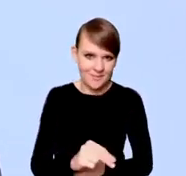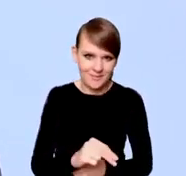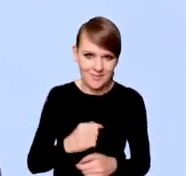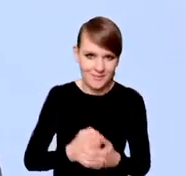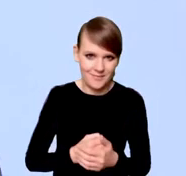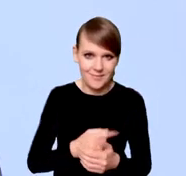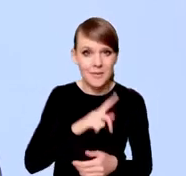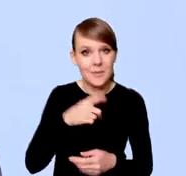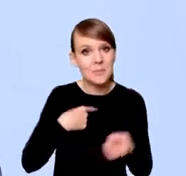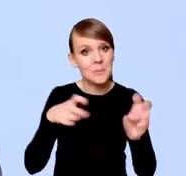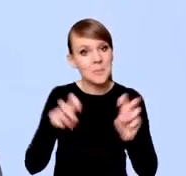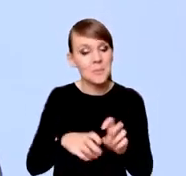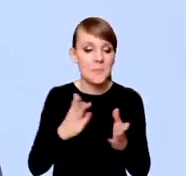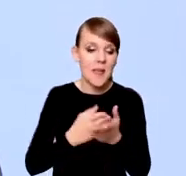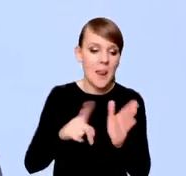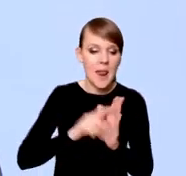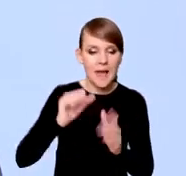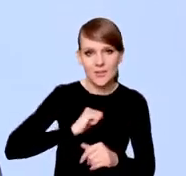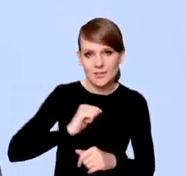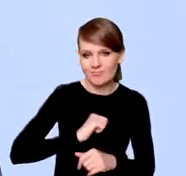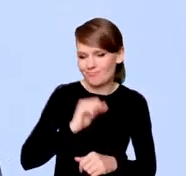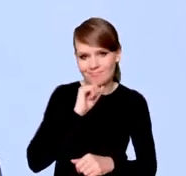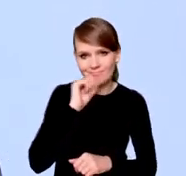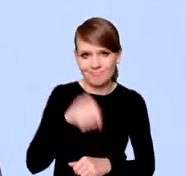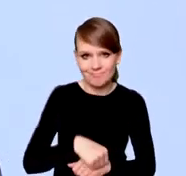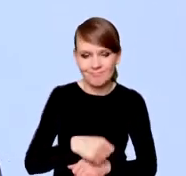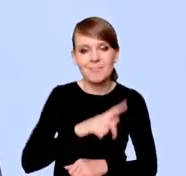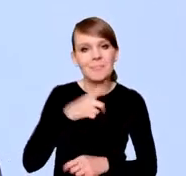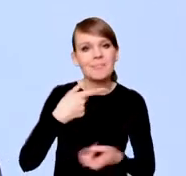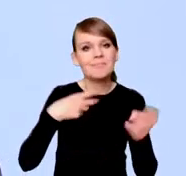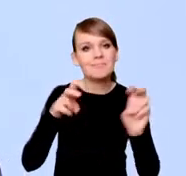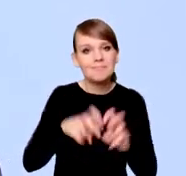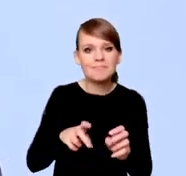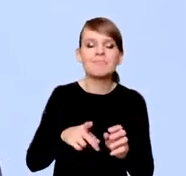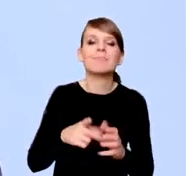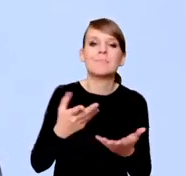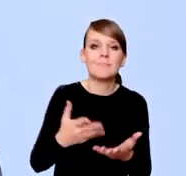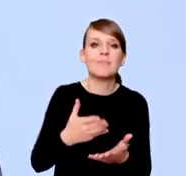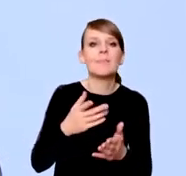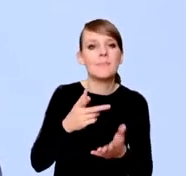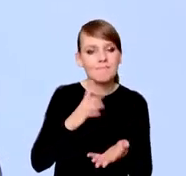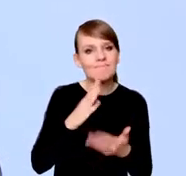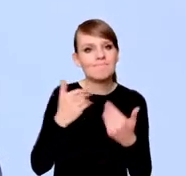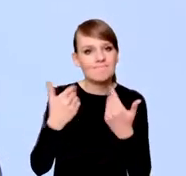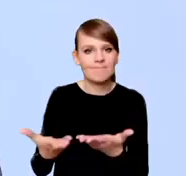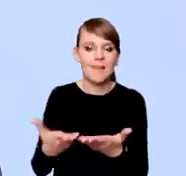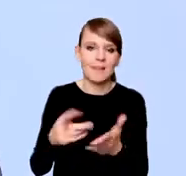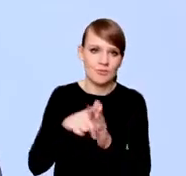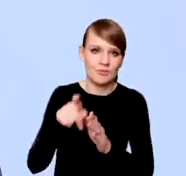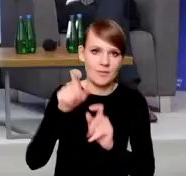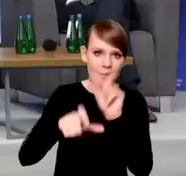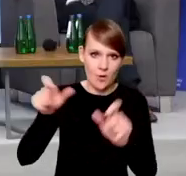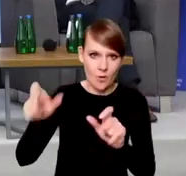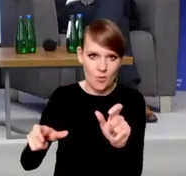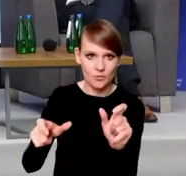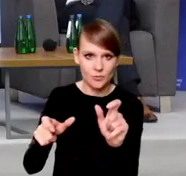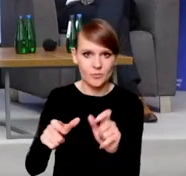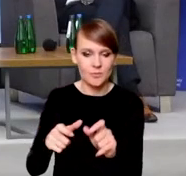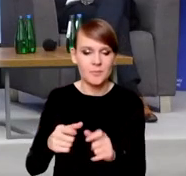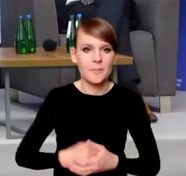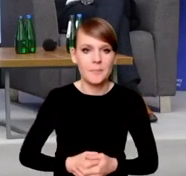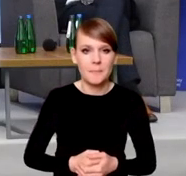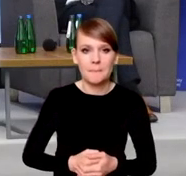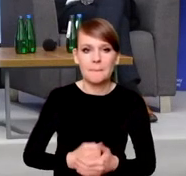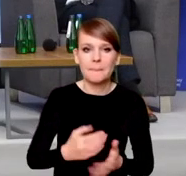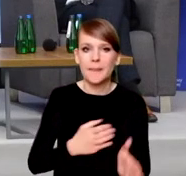siebie, tylko dla naszych interesariuszy. No i mamy w naszym gronie panią